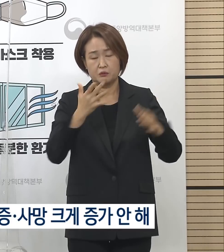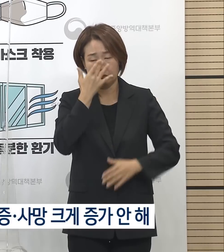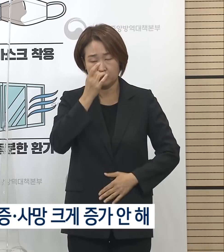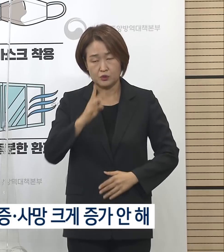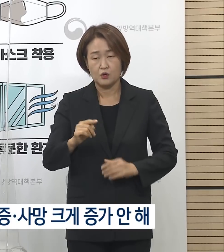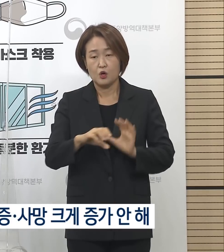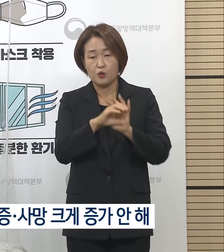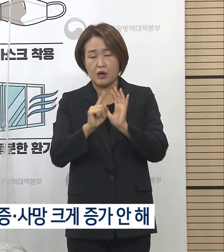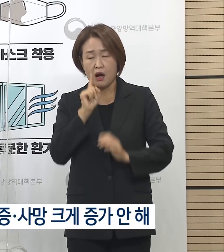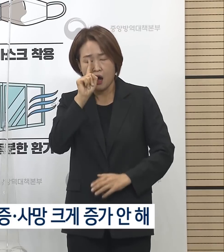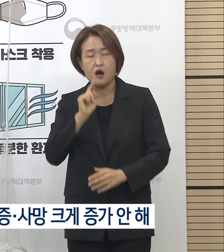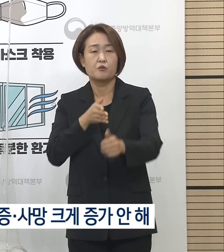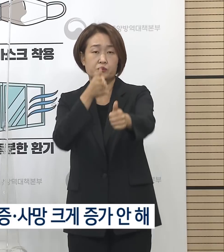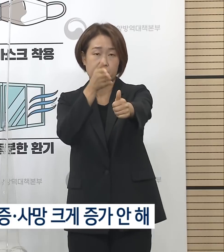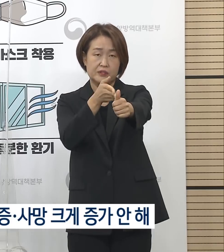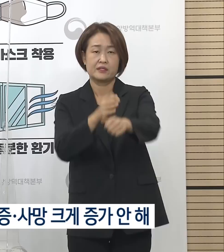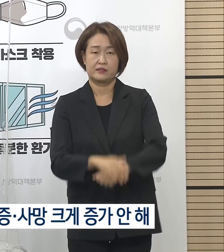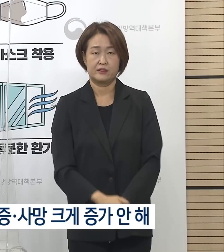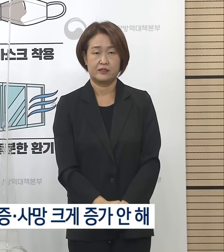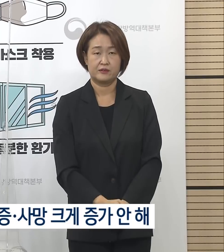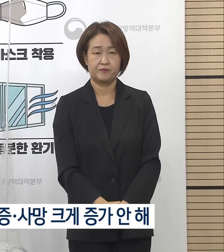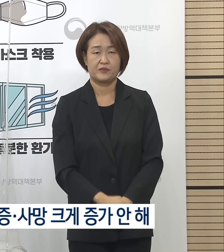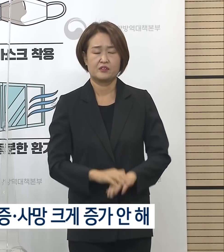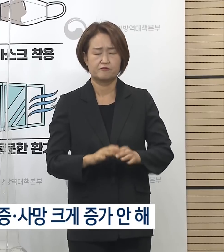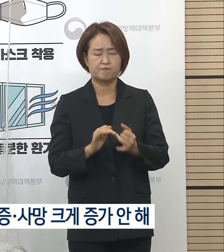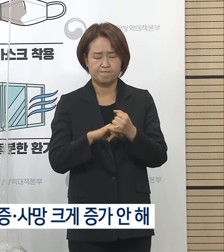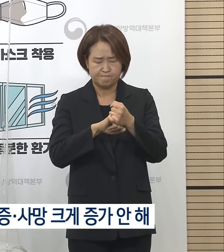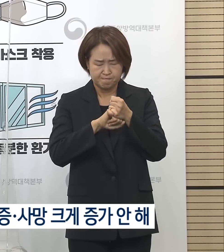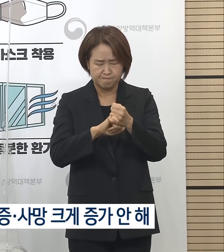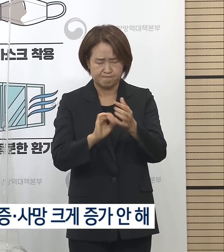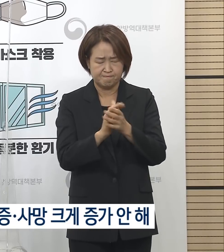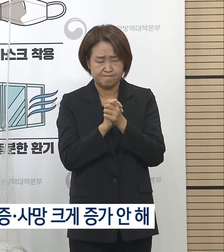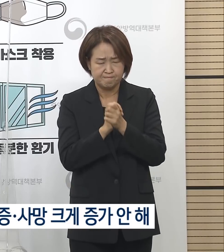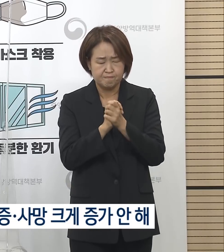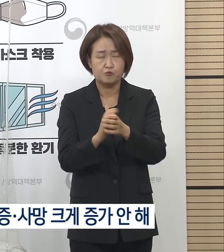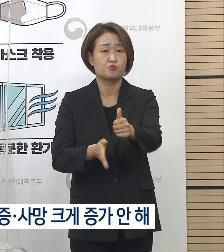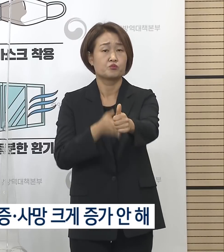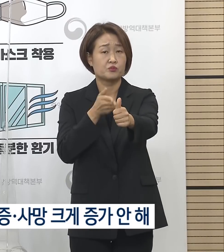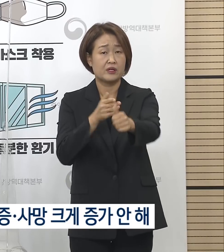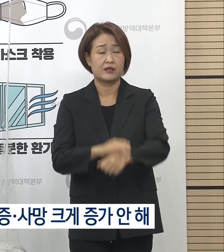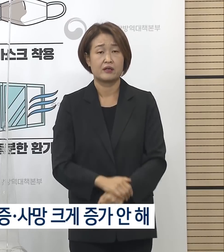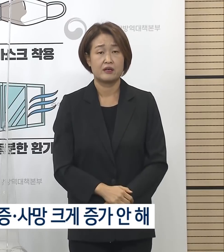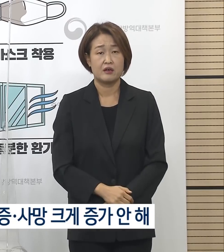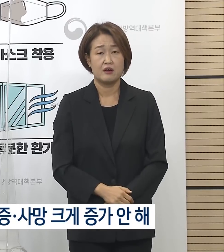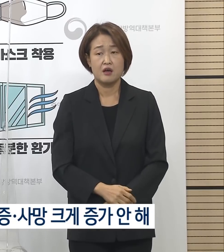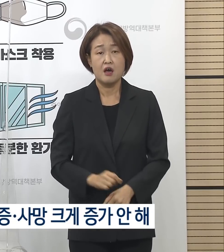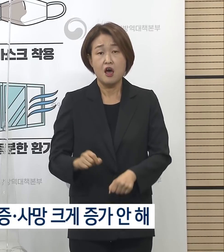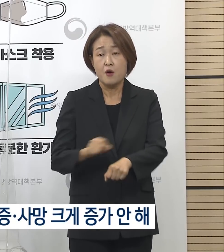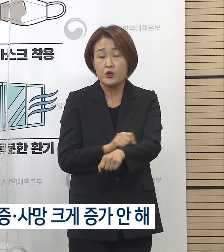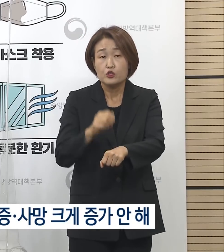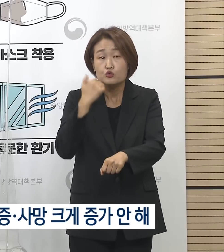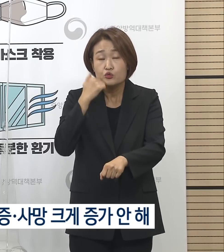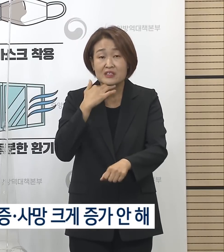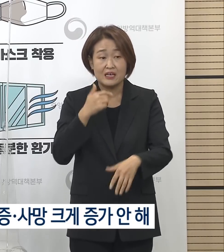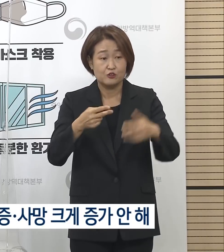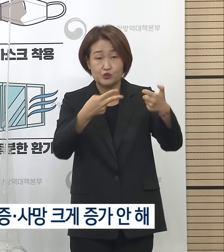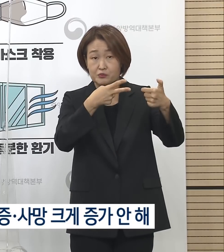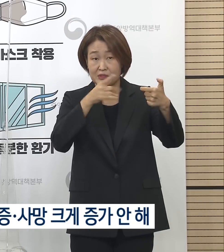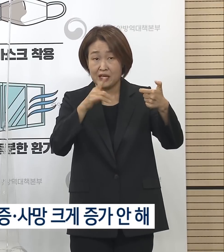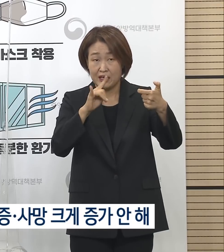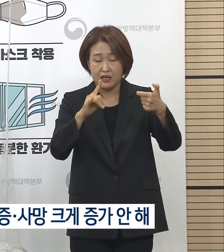진행 중이니 적극적으로 참여해 주시기를 요청을 드립니다. 특히 중증화 위험이 높으신 60세